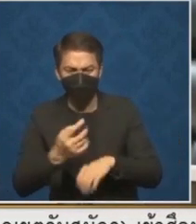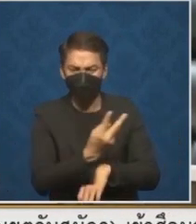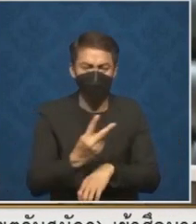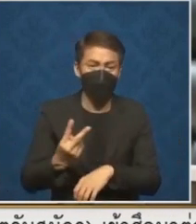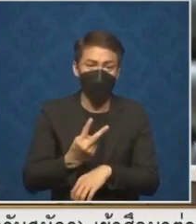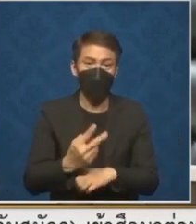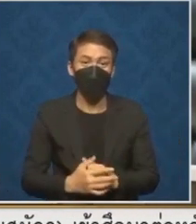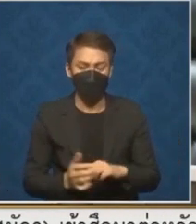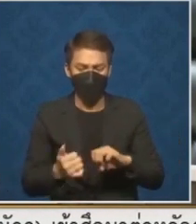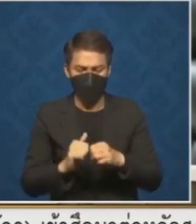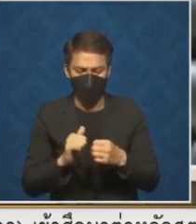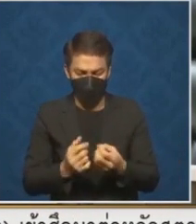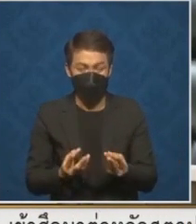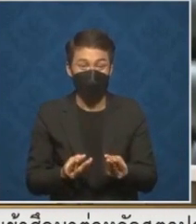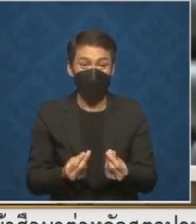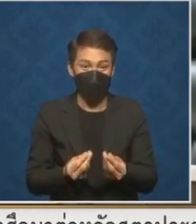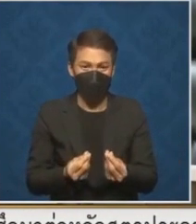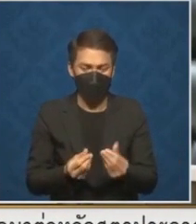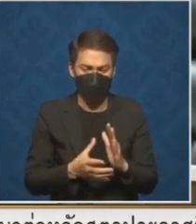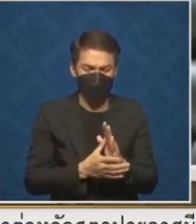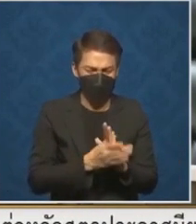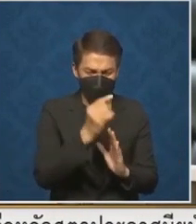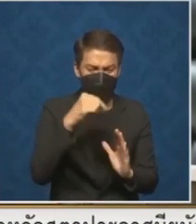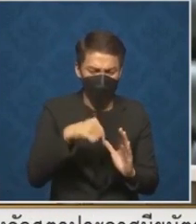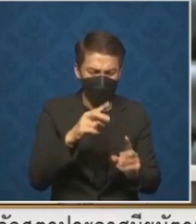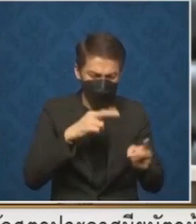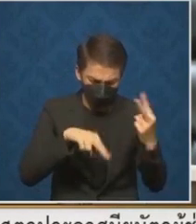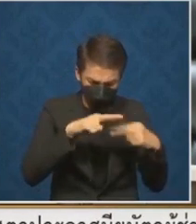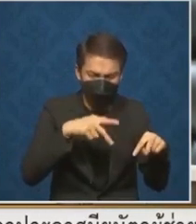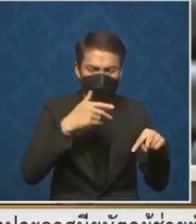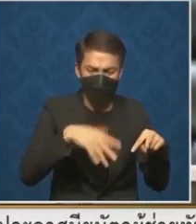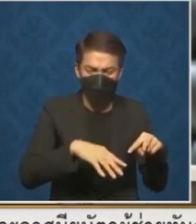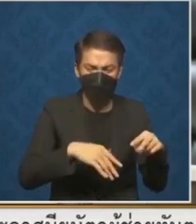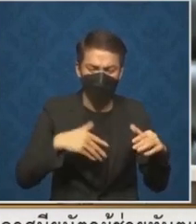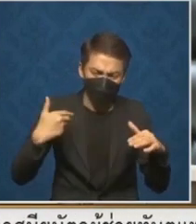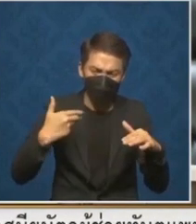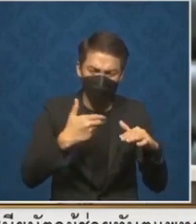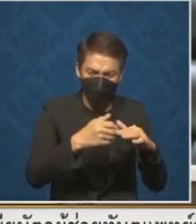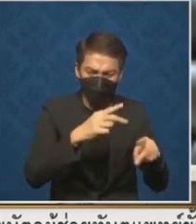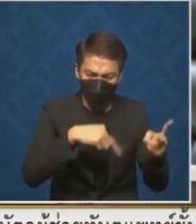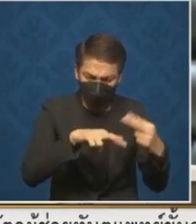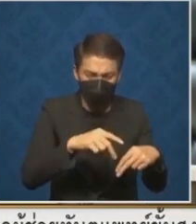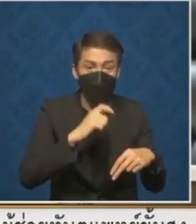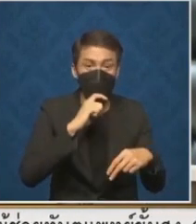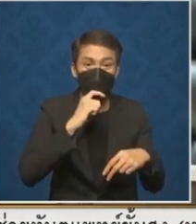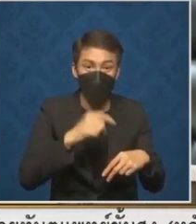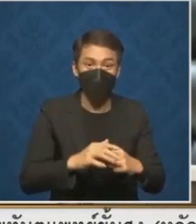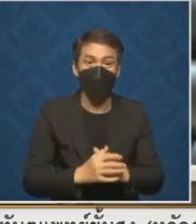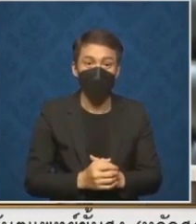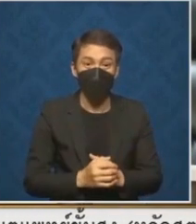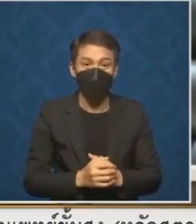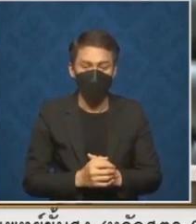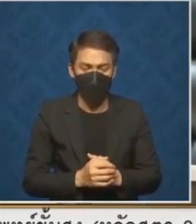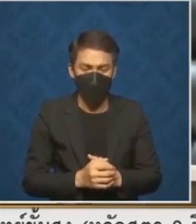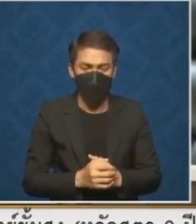หาทดนทไมตไปเอาที่ไหนสภาศึษาไ้อย่างดียิ่งมีทกยุคซ่สมัยและศึกษาไ้อย่ดีท่านไม่ตั้ง